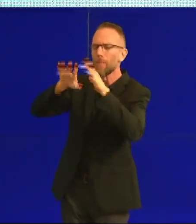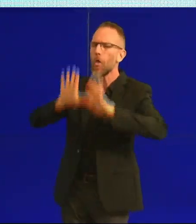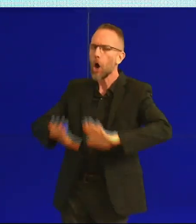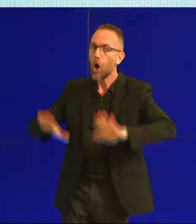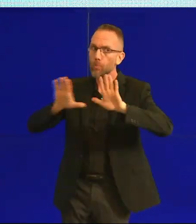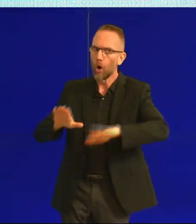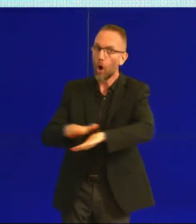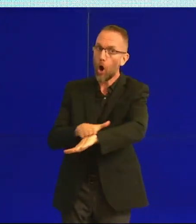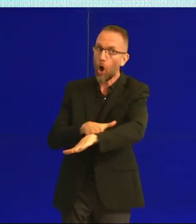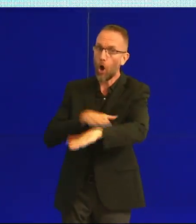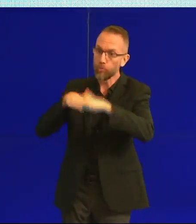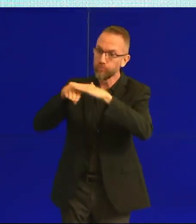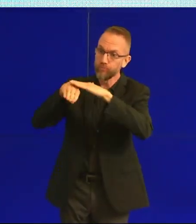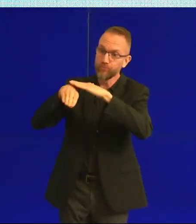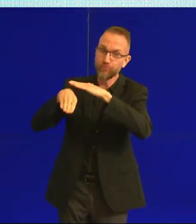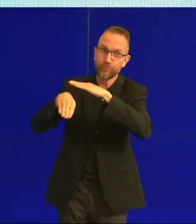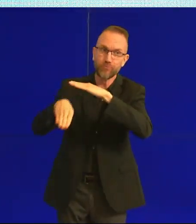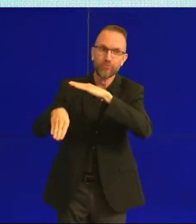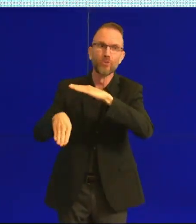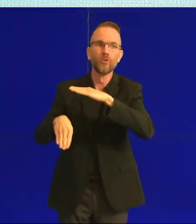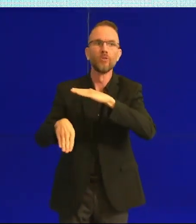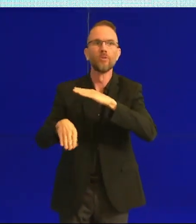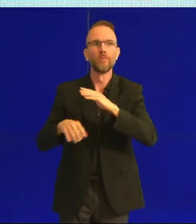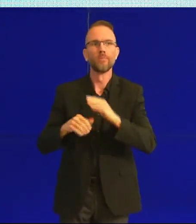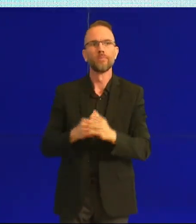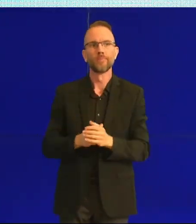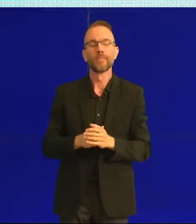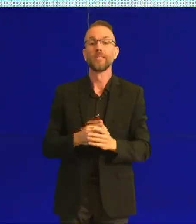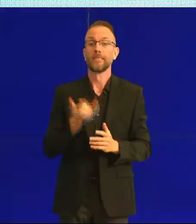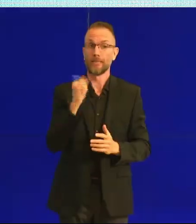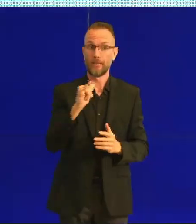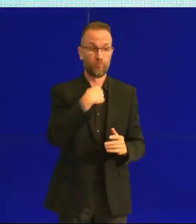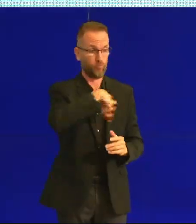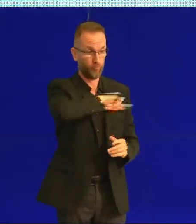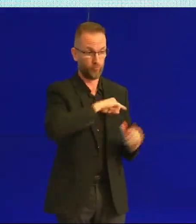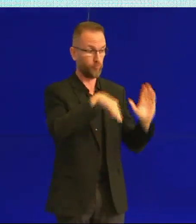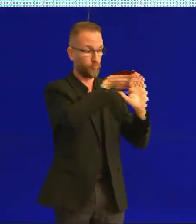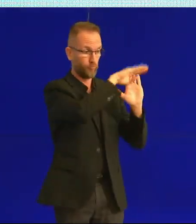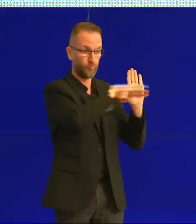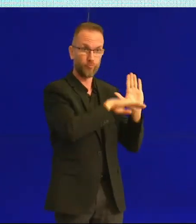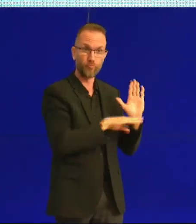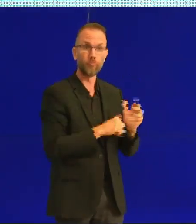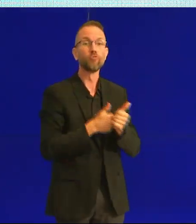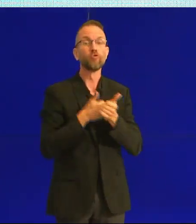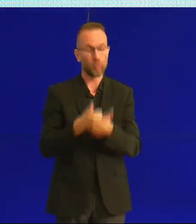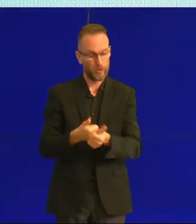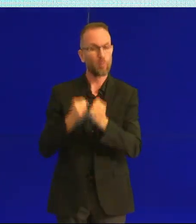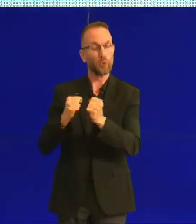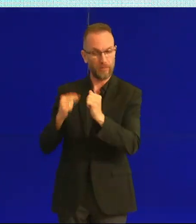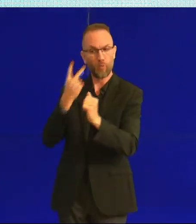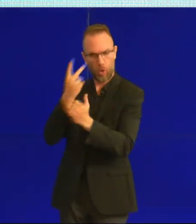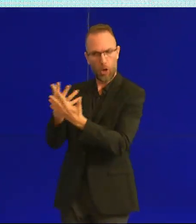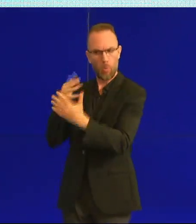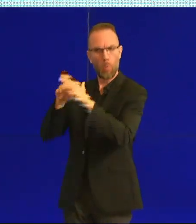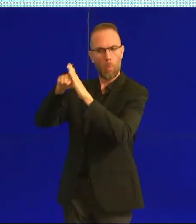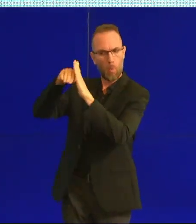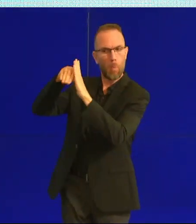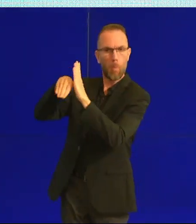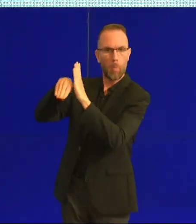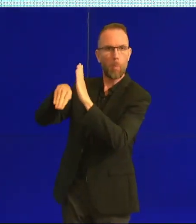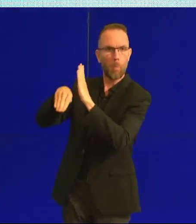ne puissent être maintenus et certainement si nous continuons à coordonner nos efforts et à faire des efforts pour limiter très fort la transmission dans notre communauté